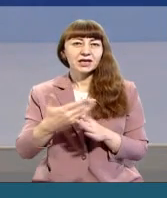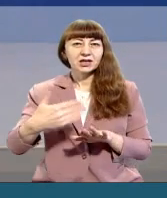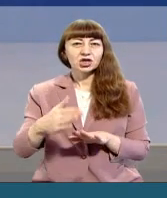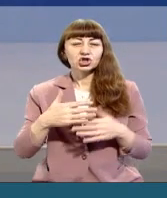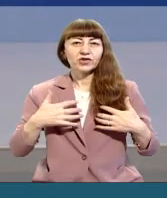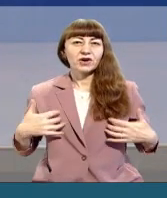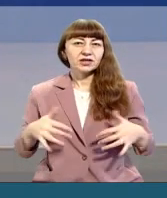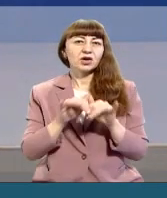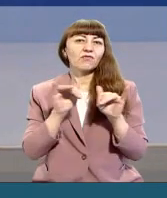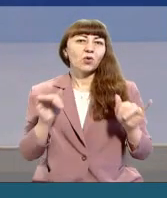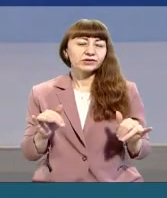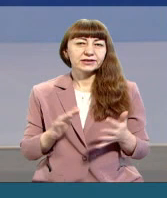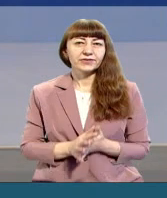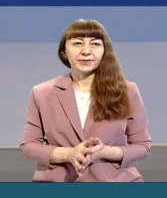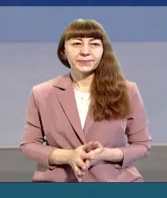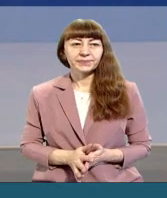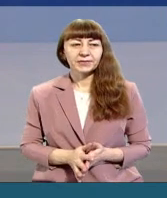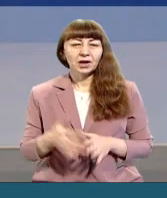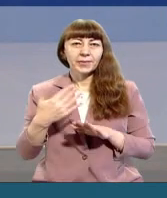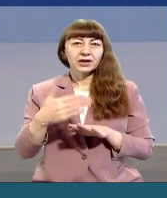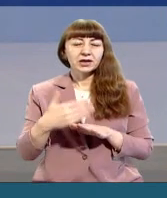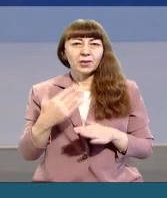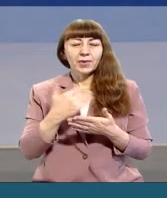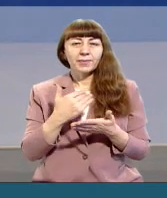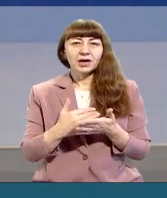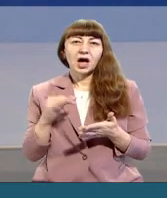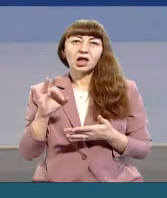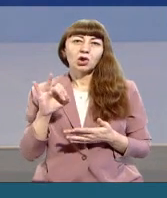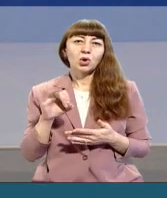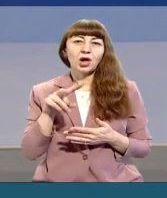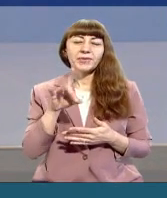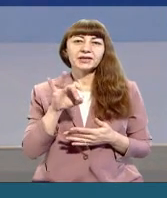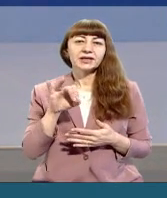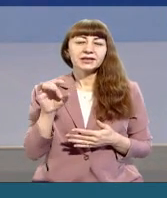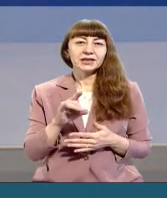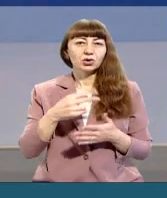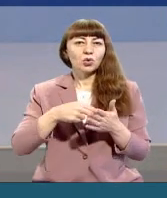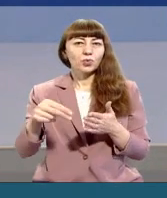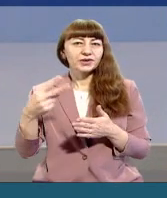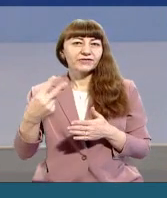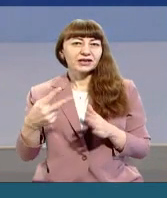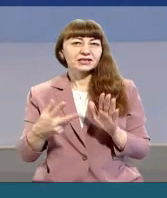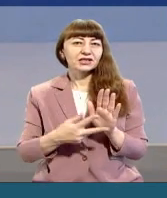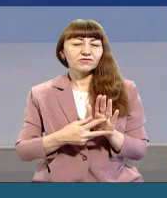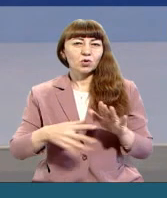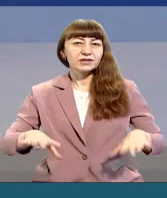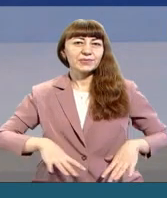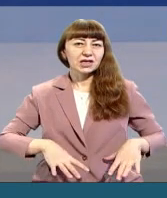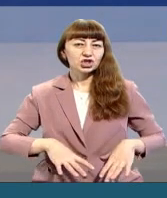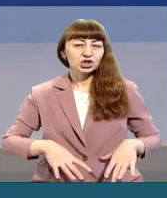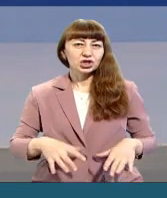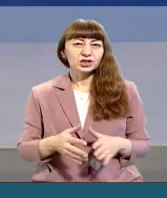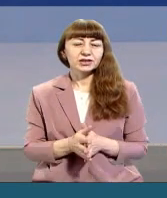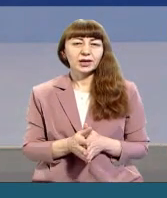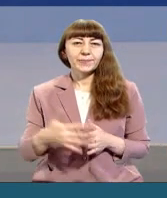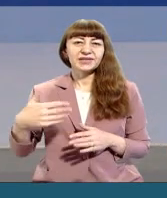олар 28 бас жылқы, 52 бас ірі қара, 277 бас ұсақ мал сатып алды. Ұлттық жоба аясында азаматтарды жұмысқа